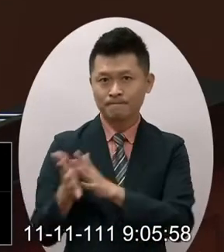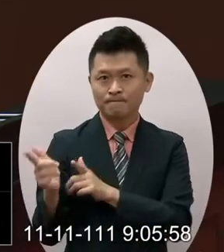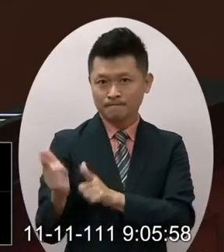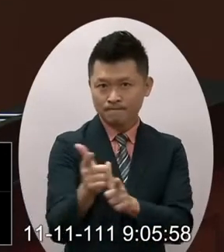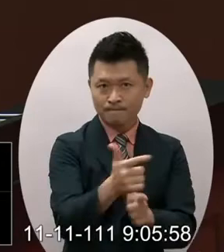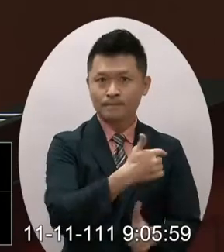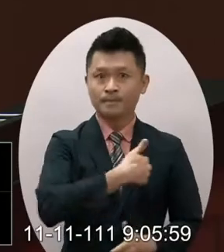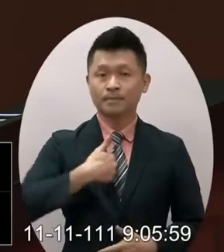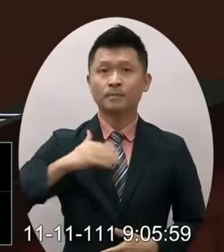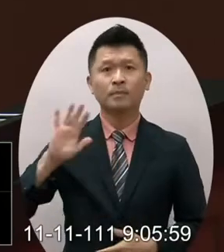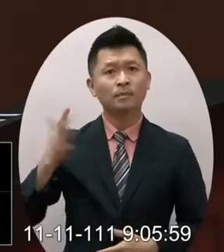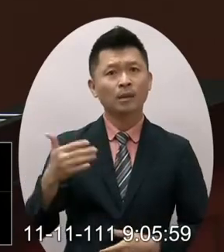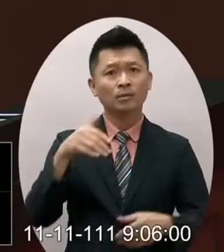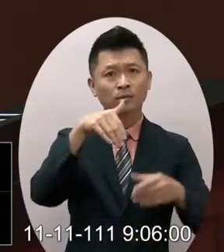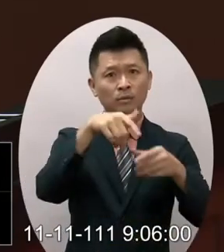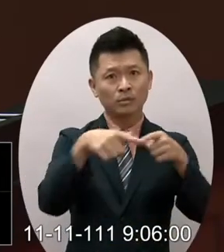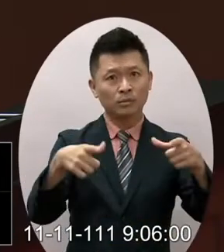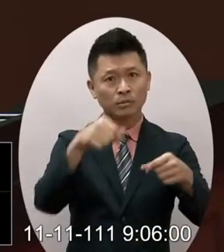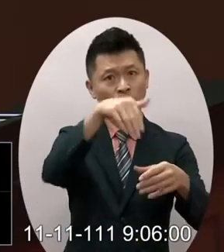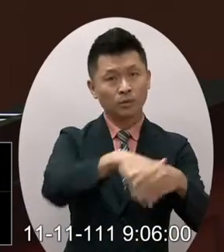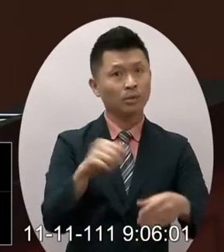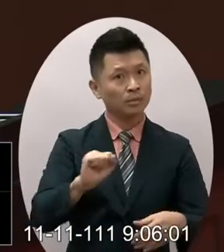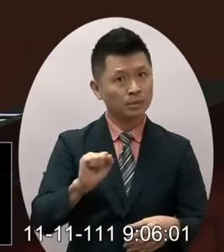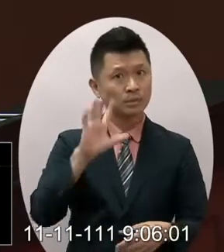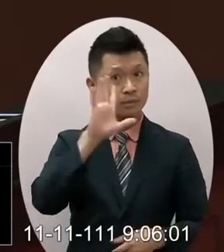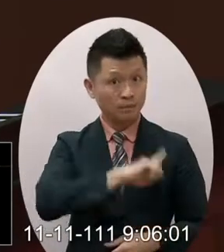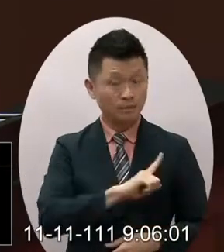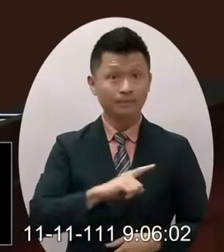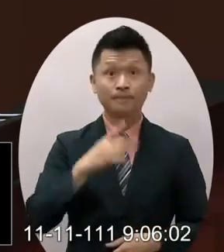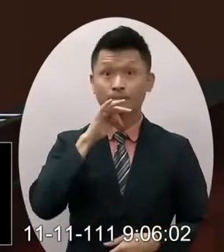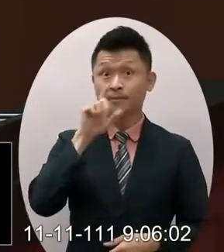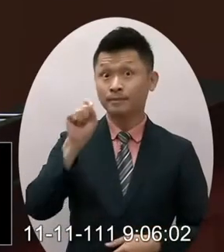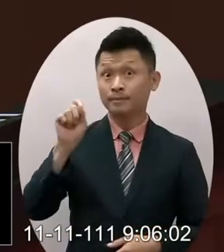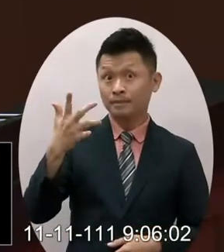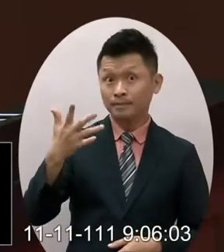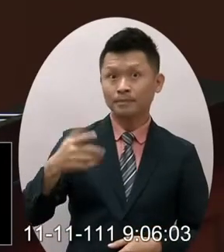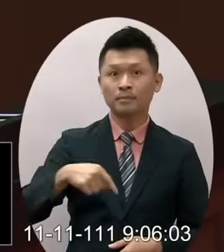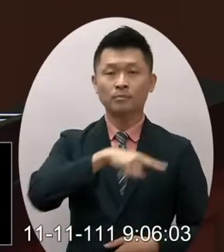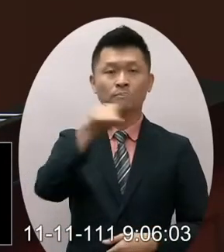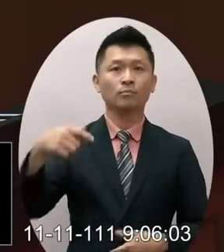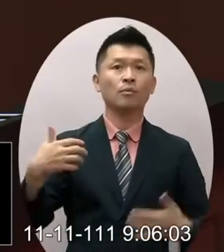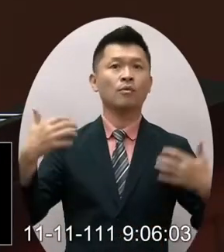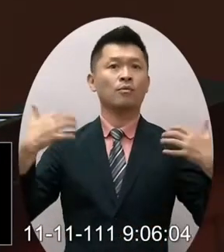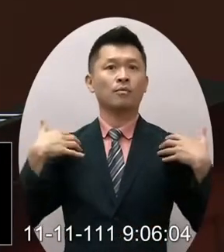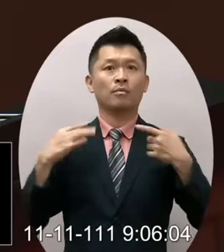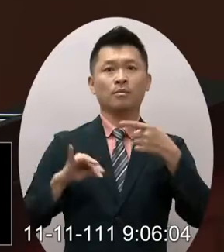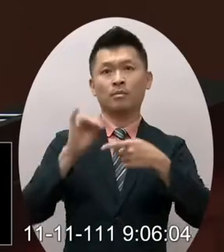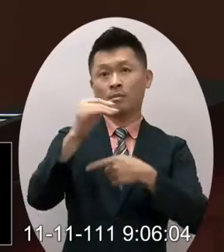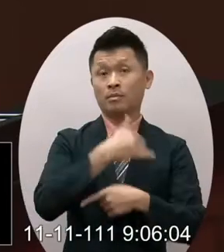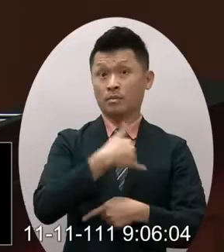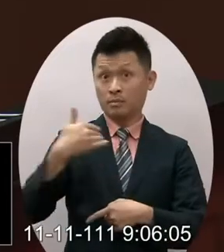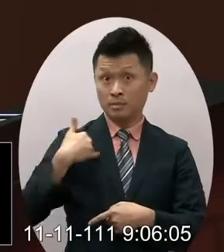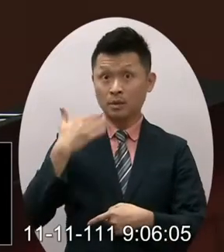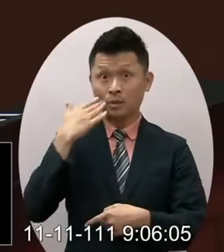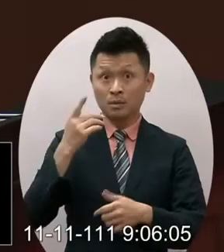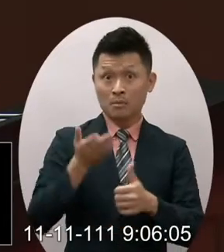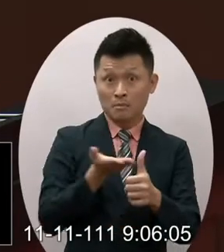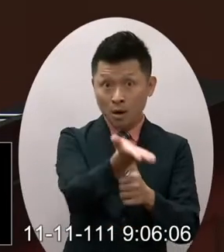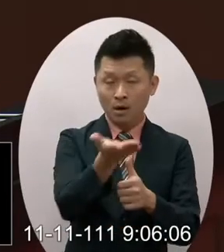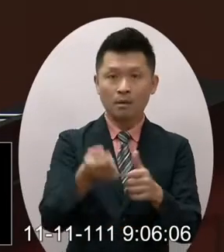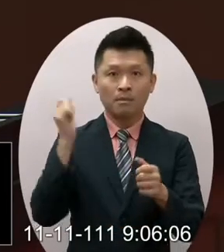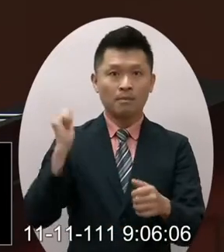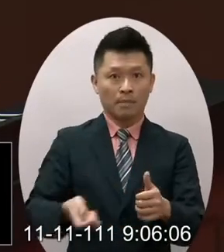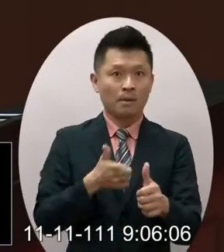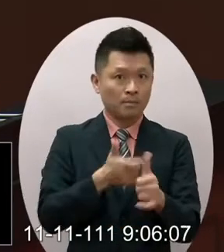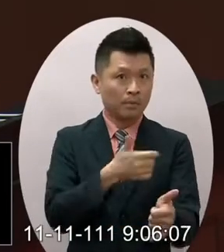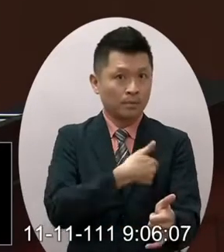人，但是他们却不可以投票。18岁年轻人可以负完全行为能力，如果杀人可以被判死刑，但